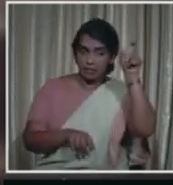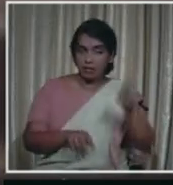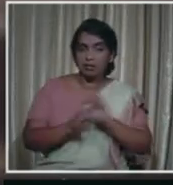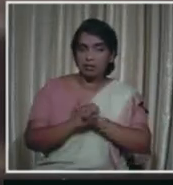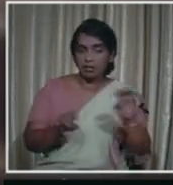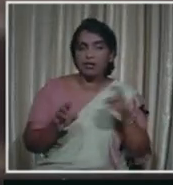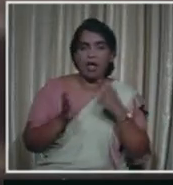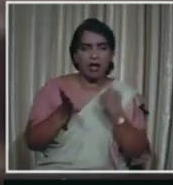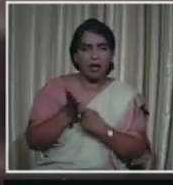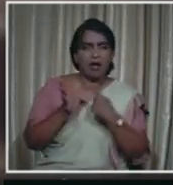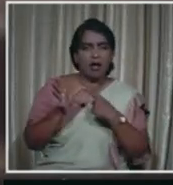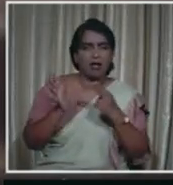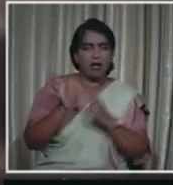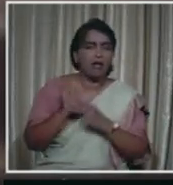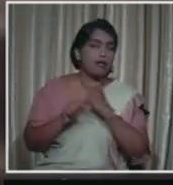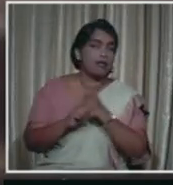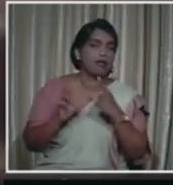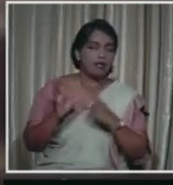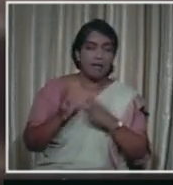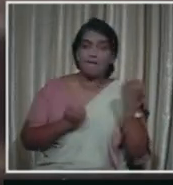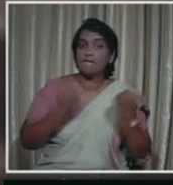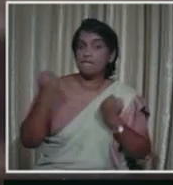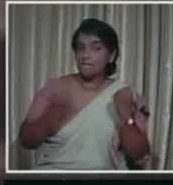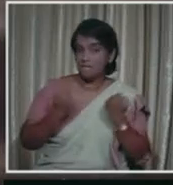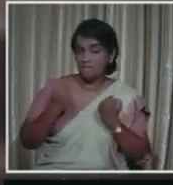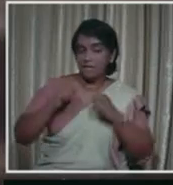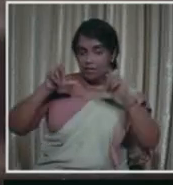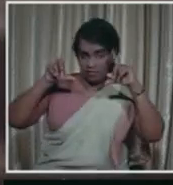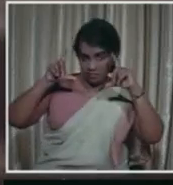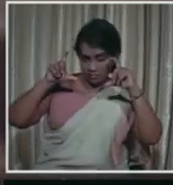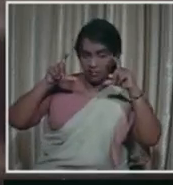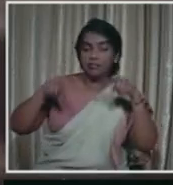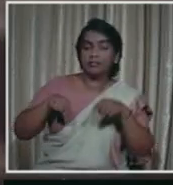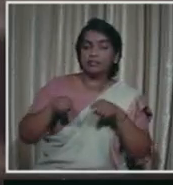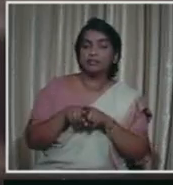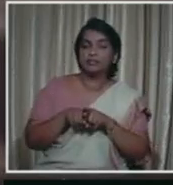රංග ශ්‍රීරාල් කියන කෙනා වාහනයක පින්තූරයක් සමග